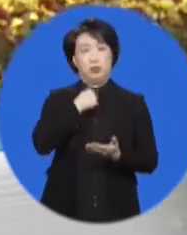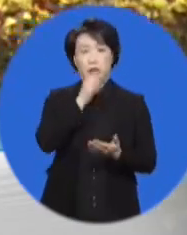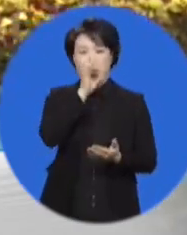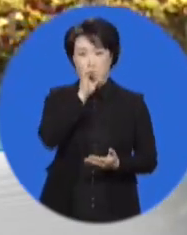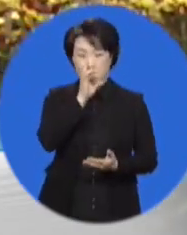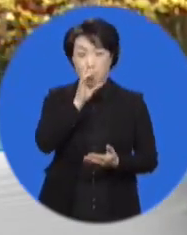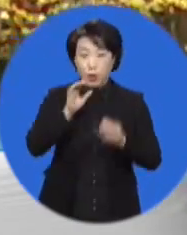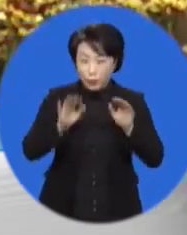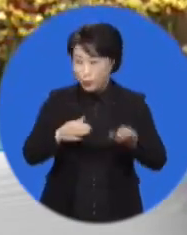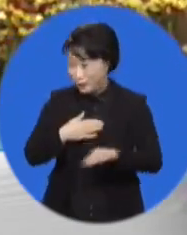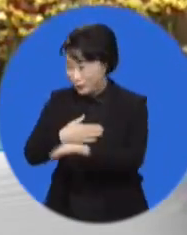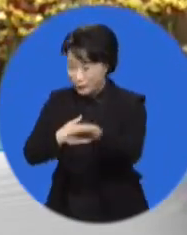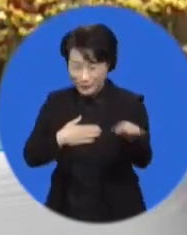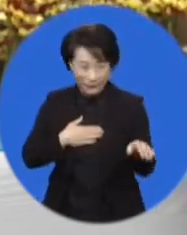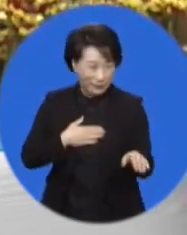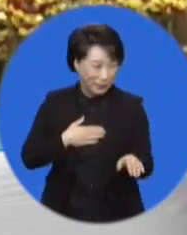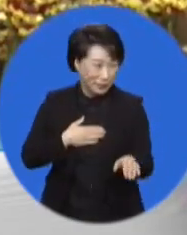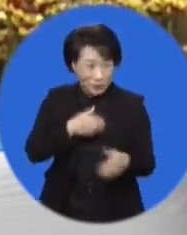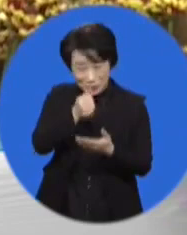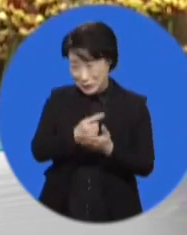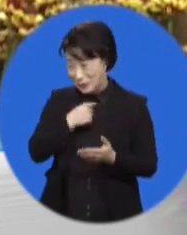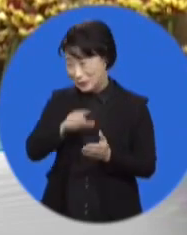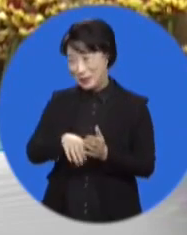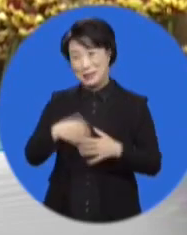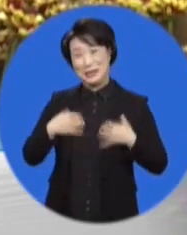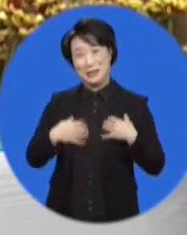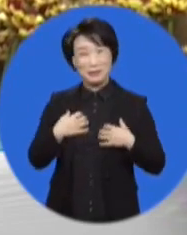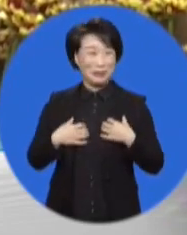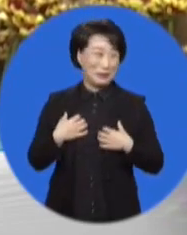근데 우리는 죄가 죄 짓는 게 재밌잖아.